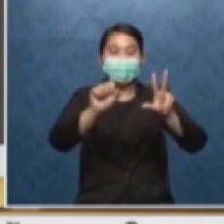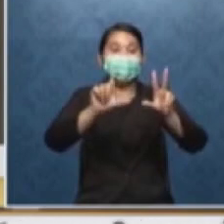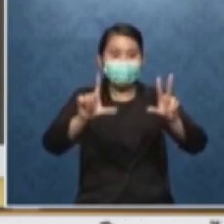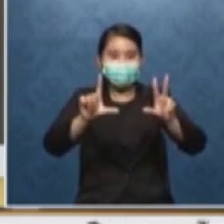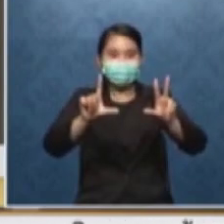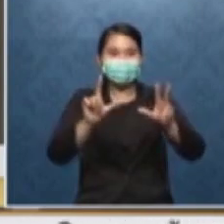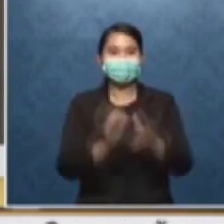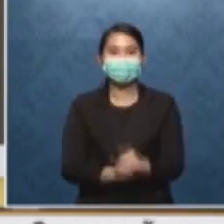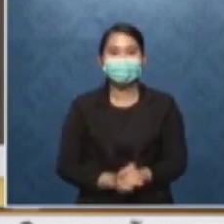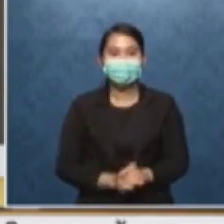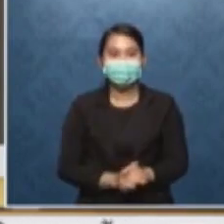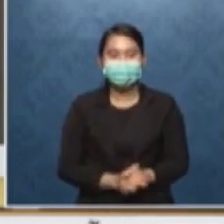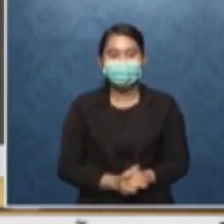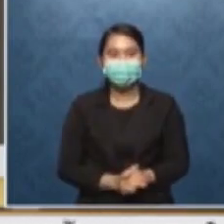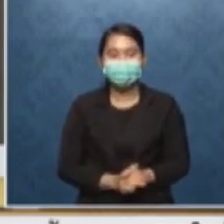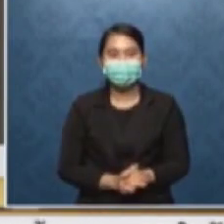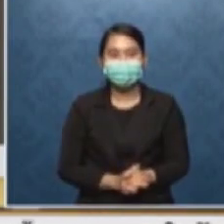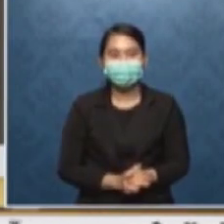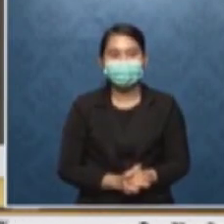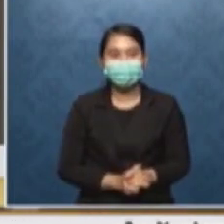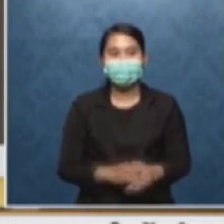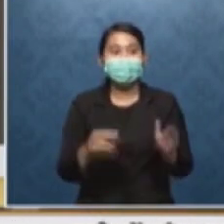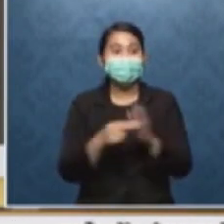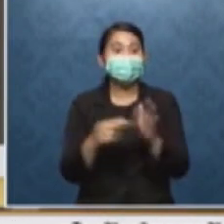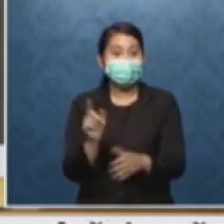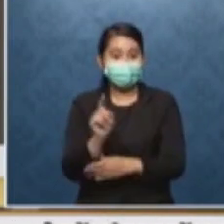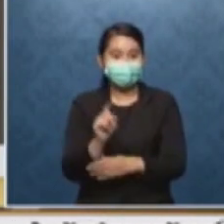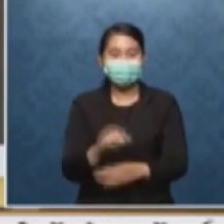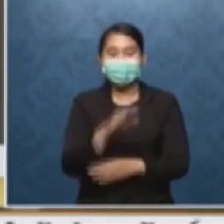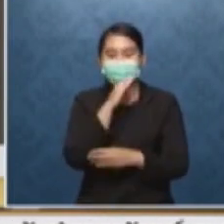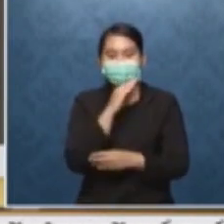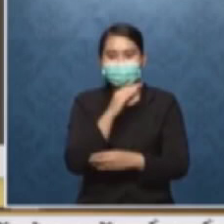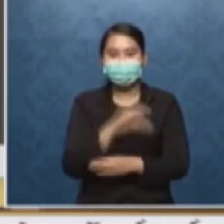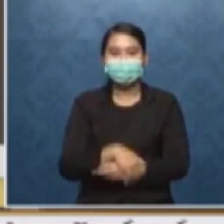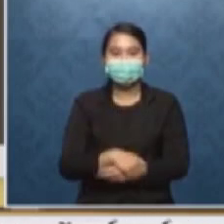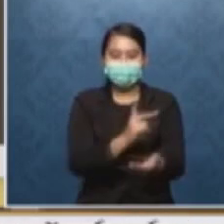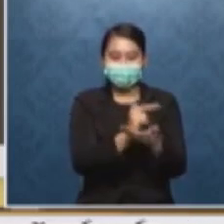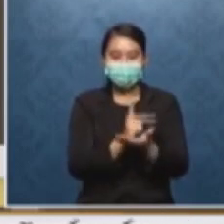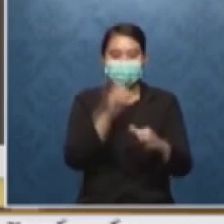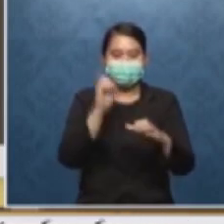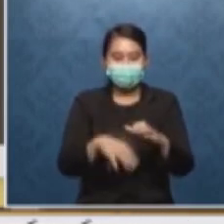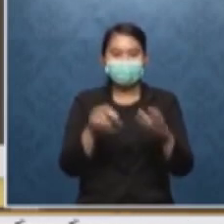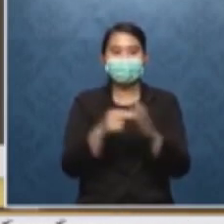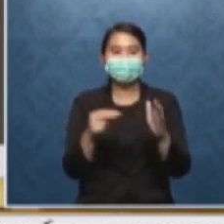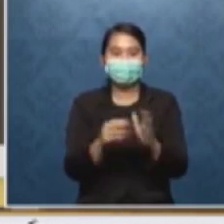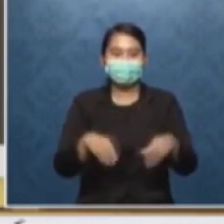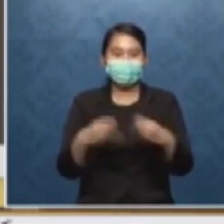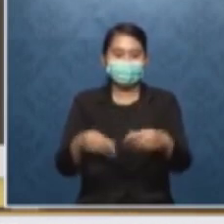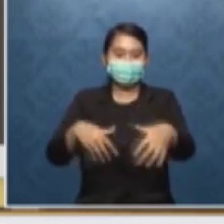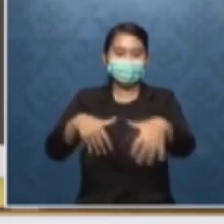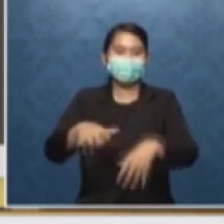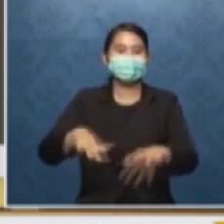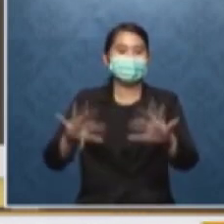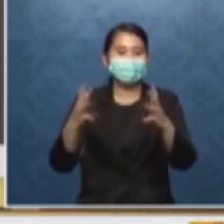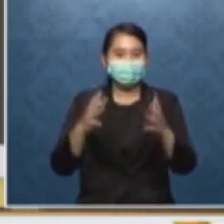ชนเป็นตัวประกันถ้าไม่ให้ผ่านพี่น้องประชาชนเหล่านี้จะไม่ได้เงิน 500ล้านต้องให้เรากู้